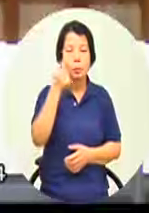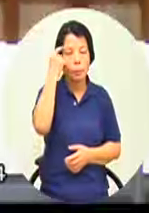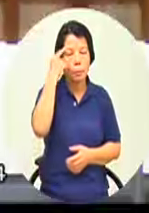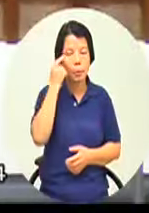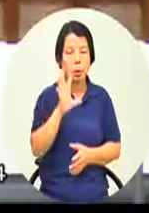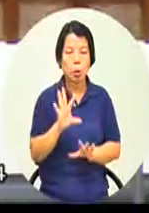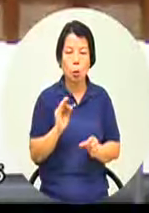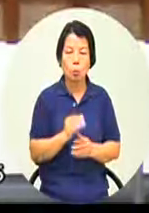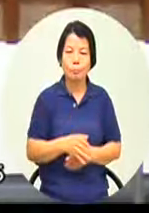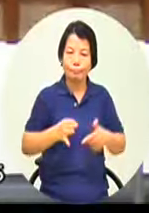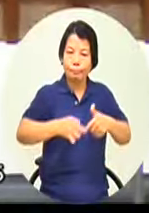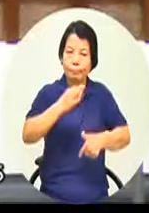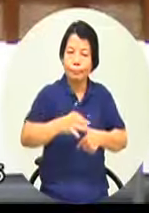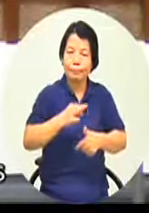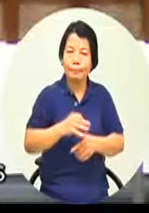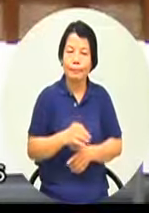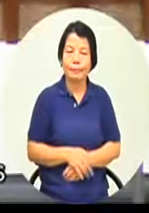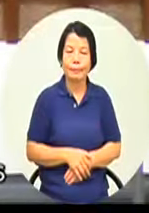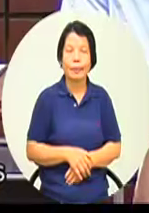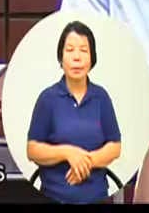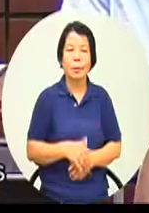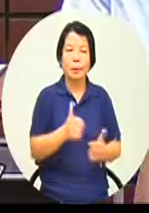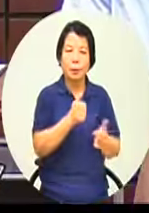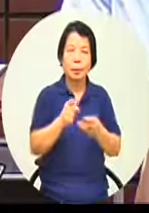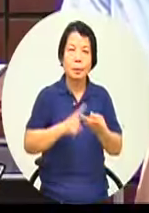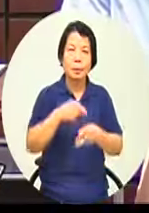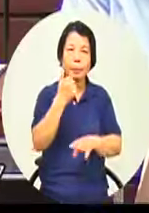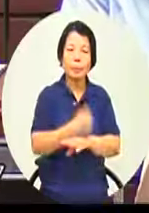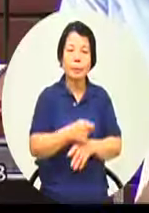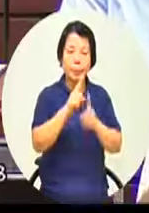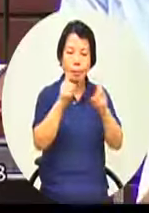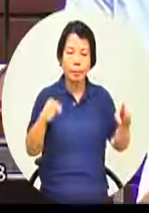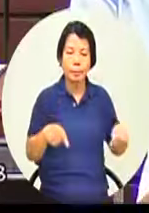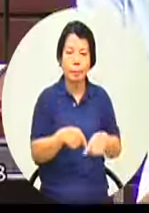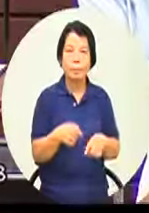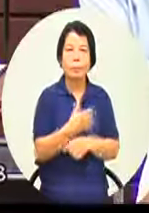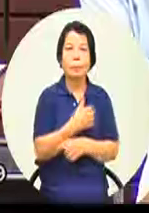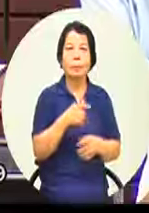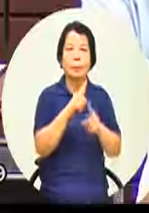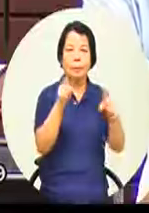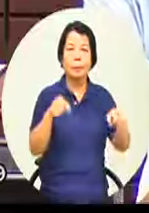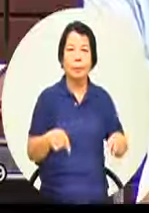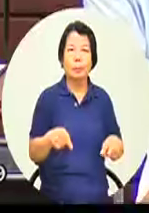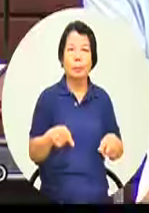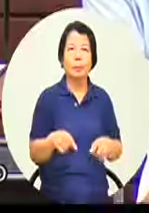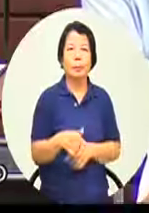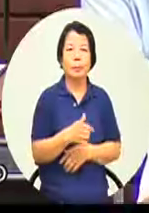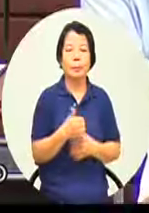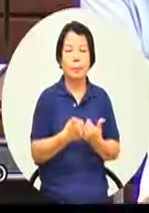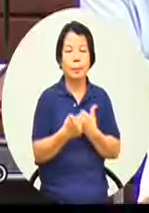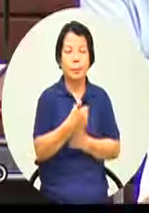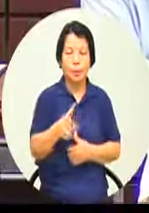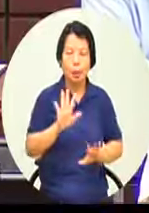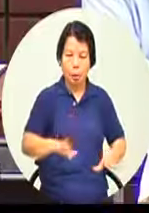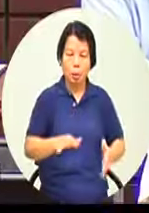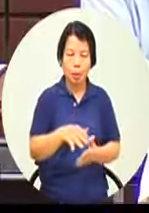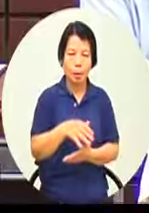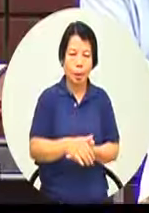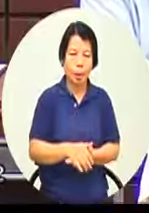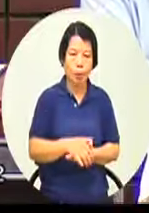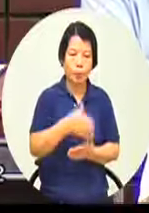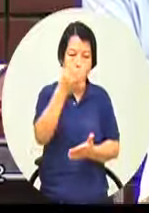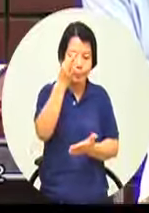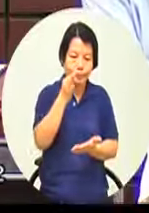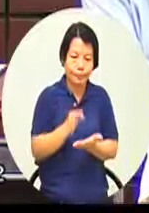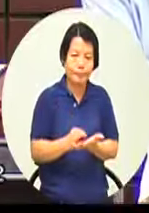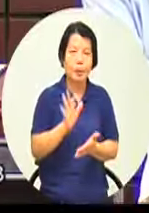行情？ 谢谢主席，谢谢主席，应该安尼是有小可落来啊。 我进前爱超过38，